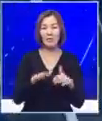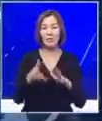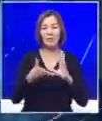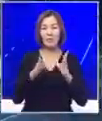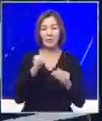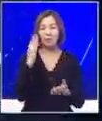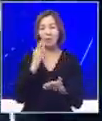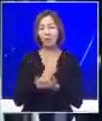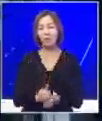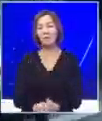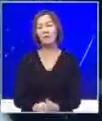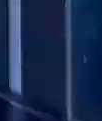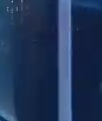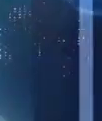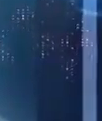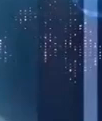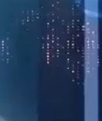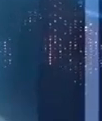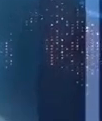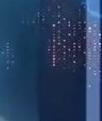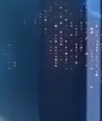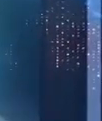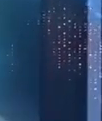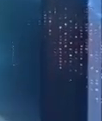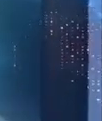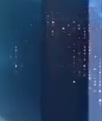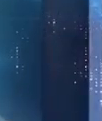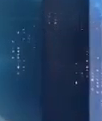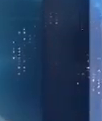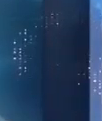Меруерт Қыдырбайқызы, Жайдарбек Нұрбек, Жетісу телеарнасы, Алматы облысынан.